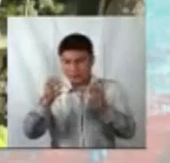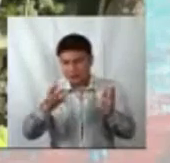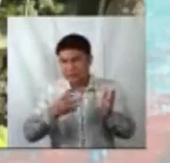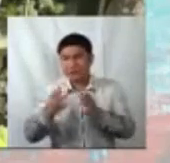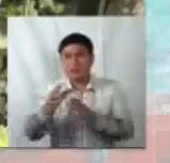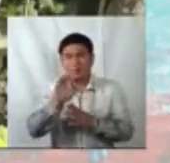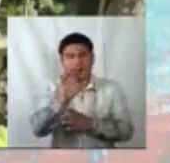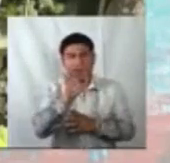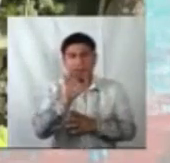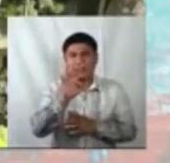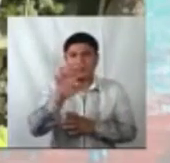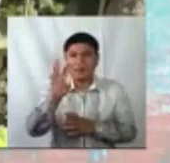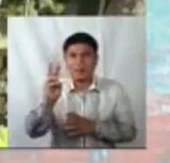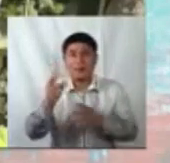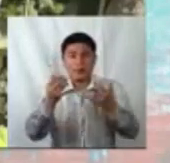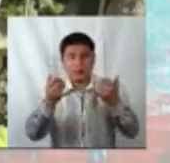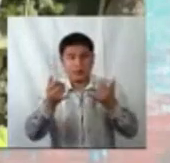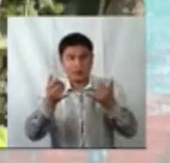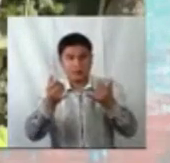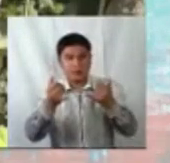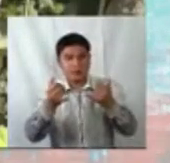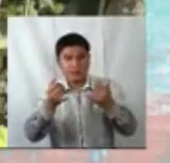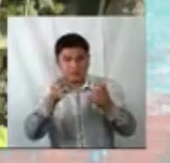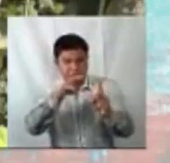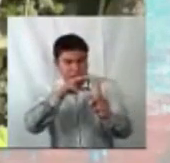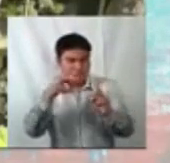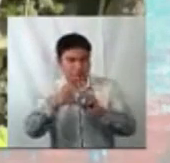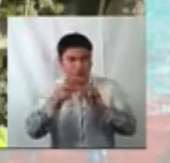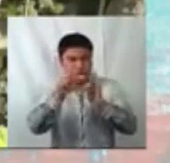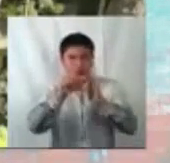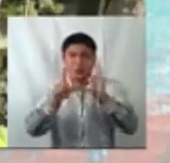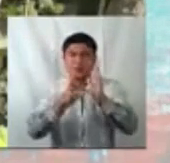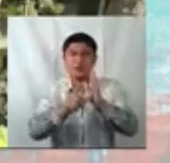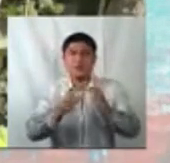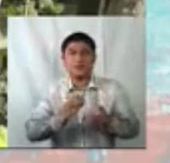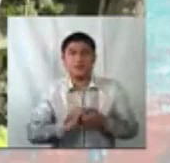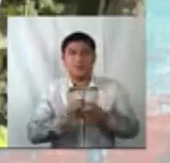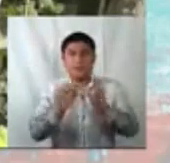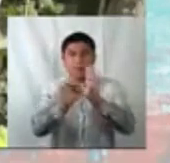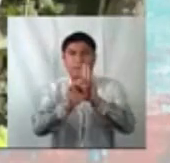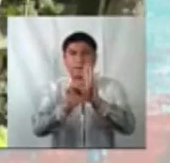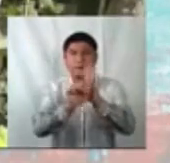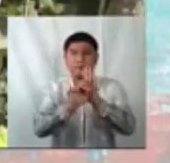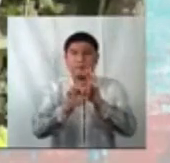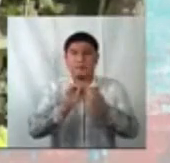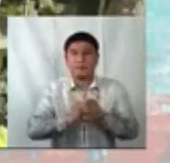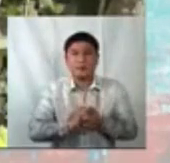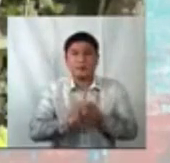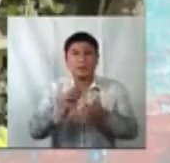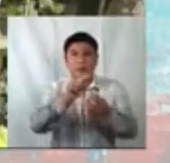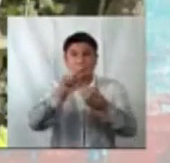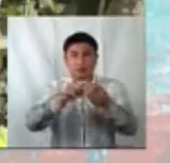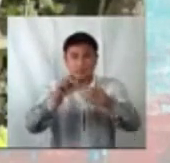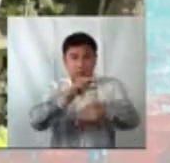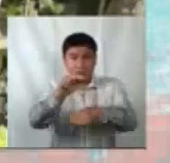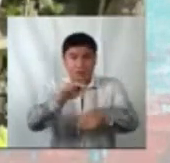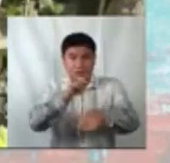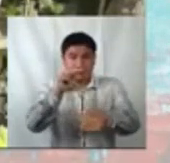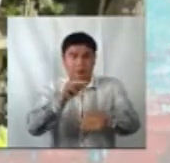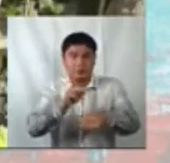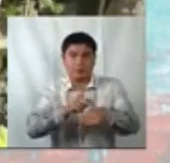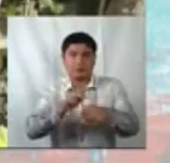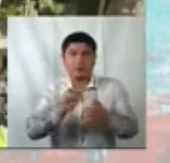1946. Sa pananaw na legal. Pero maging ang halimbawa, sa pananaw na nasyonalista ng mga Philippine